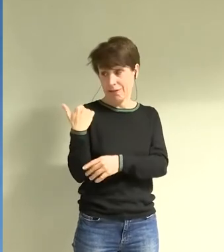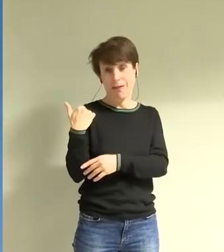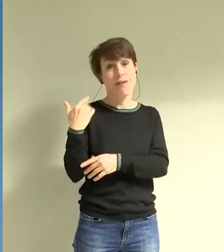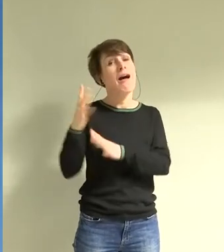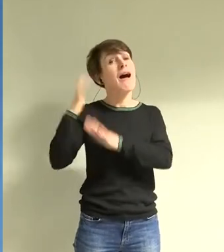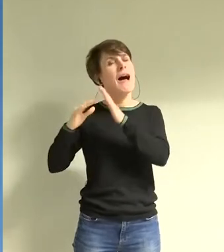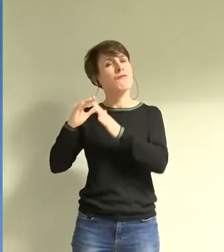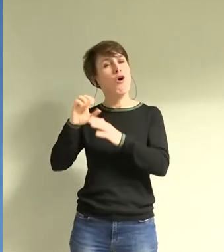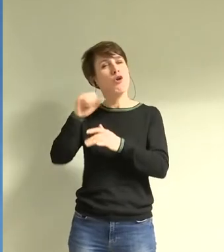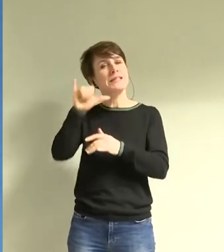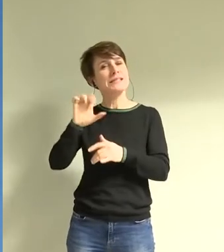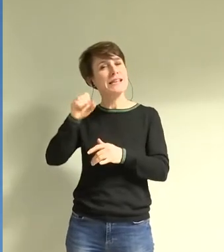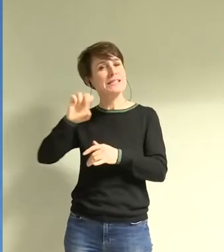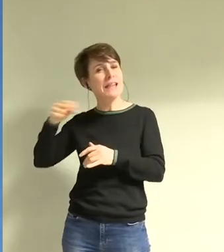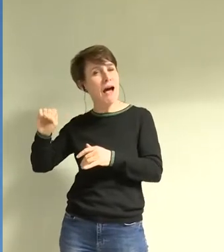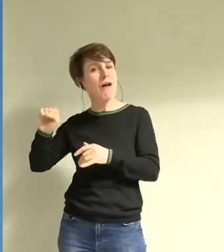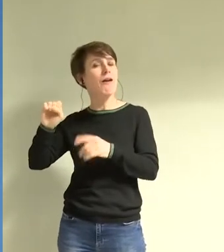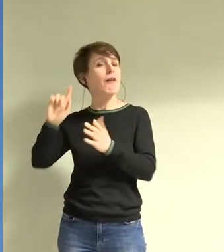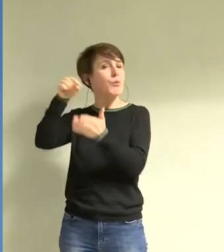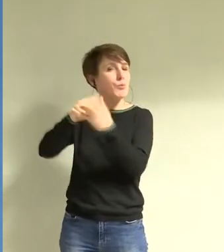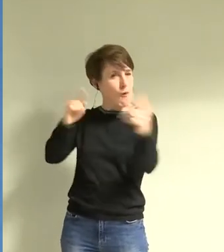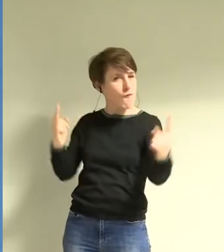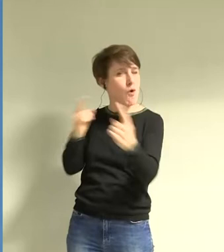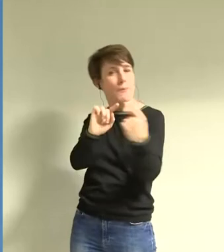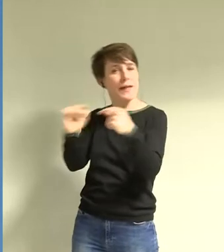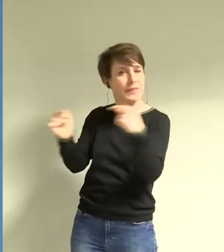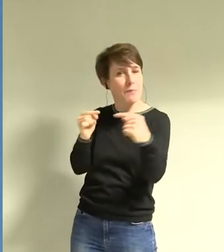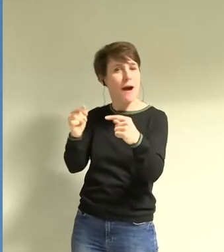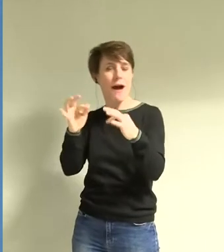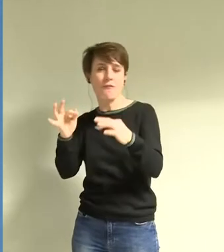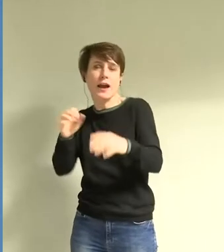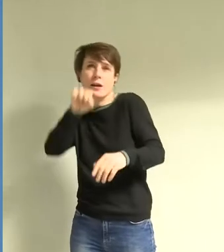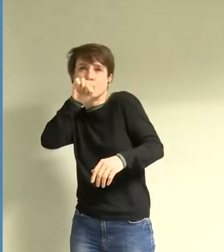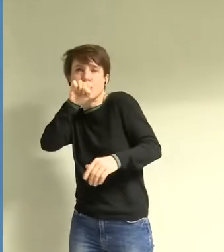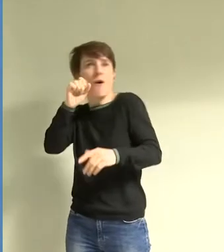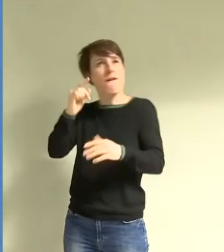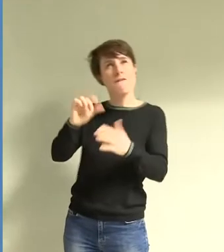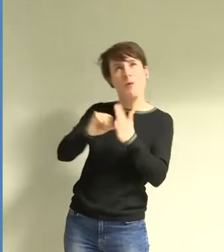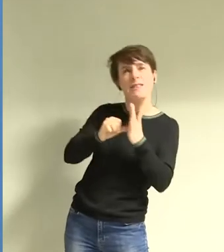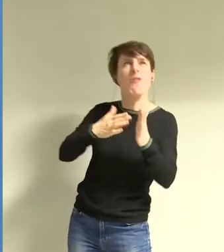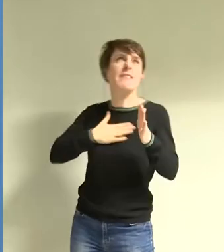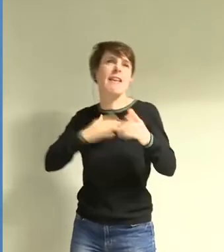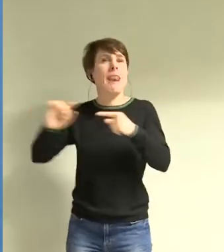l'époque de vos passions tristes et de vos obsession identitaire je recommande de repousser ce voeu